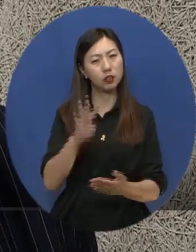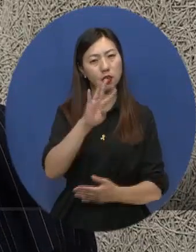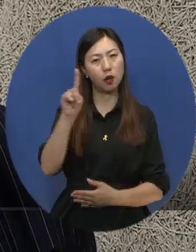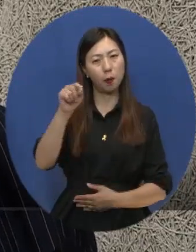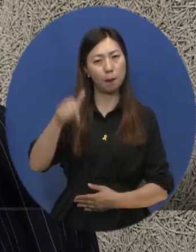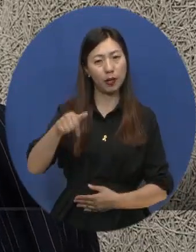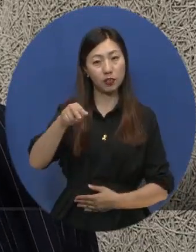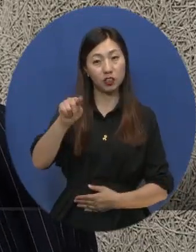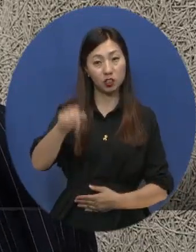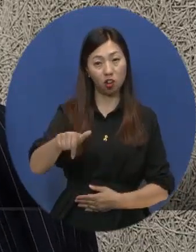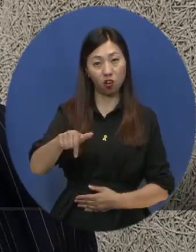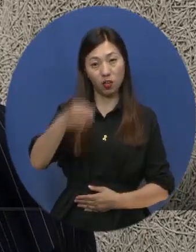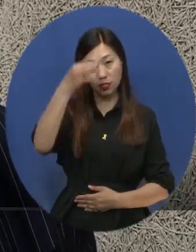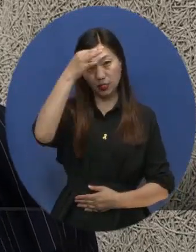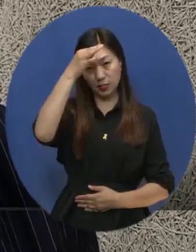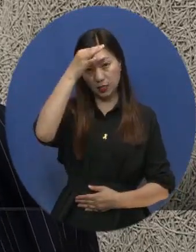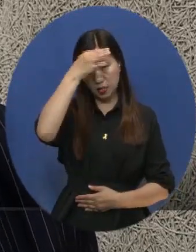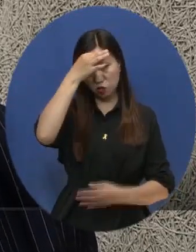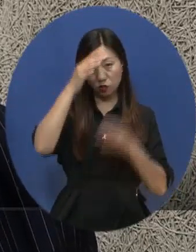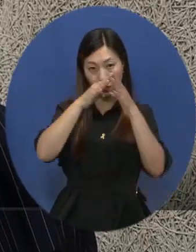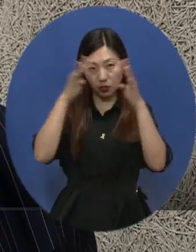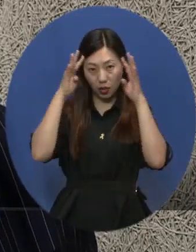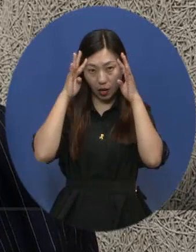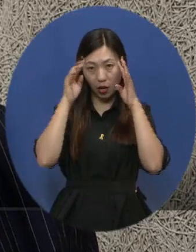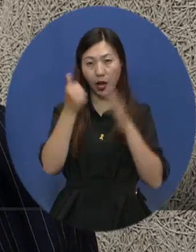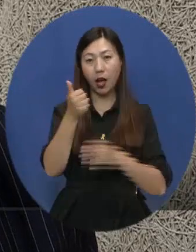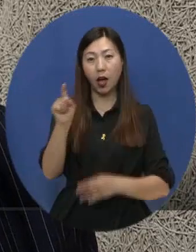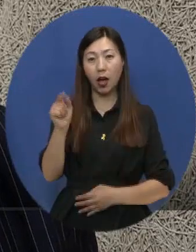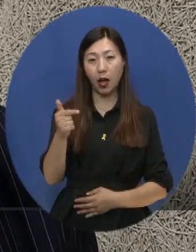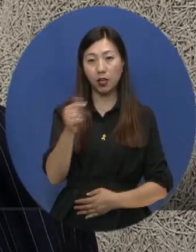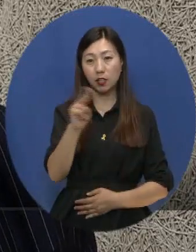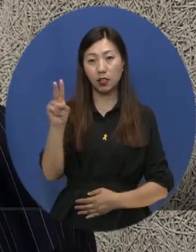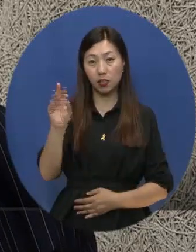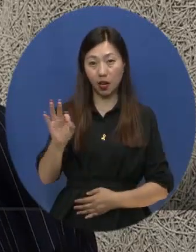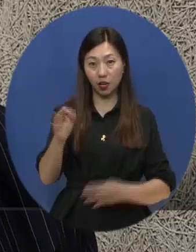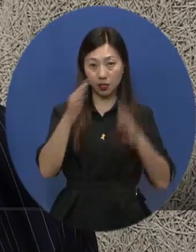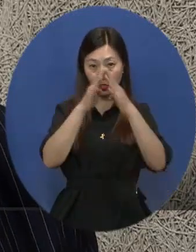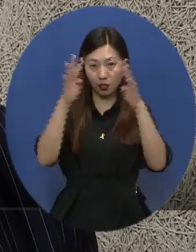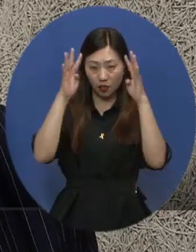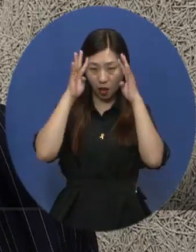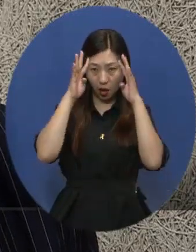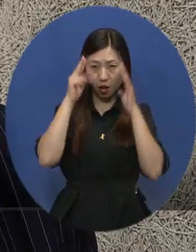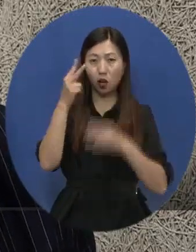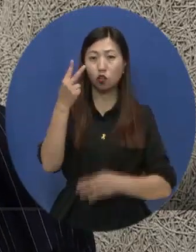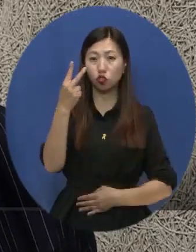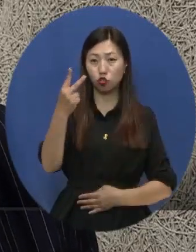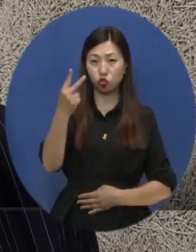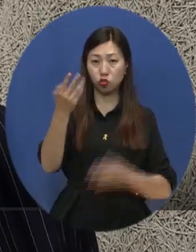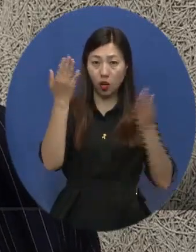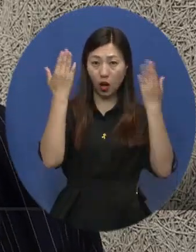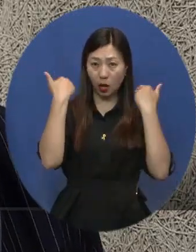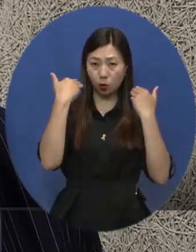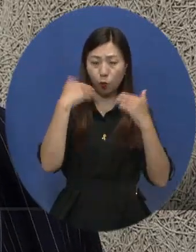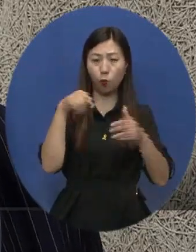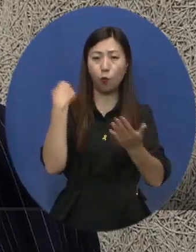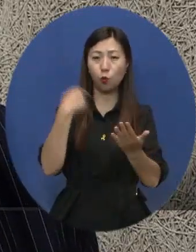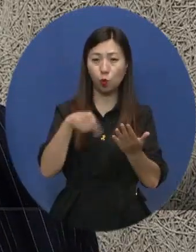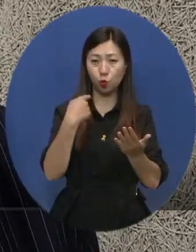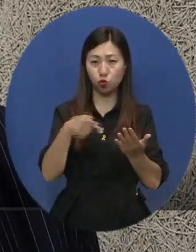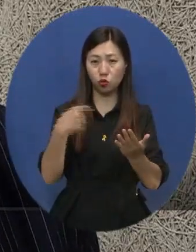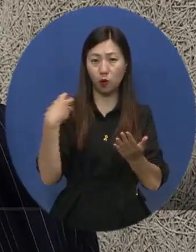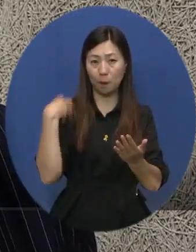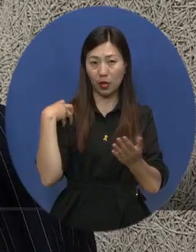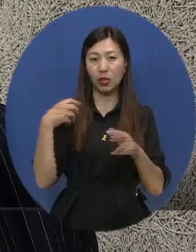백성예대랑 한양대 두 군데를 강의를 계속 하다가 지금은